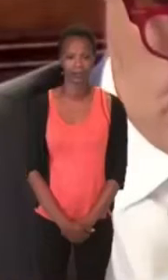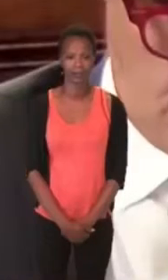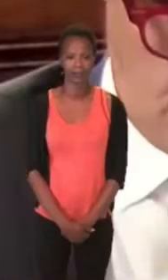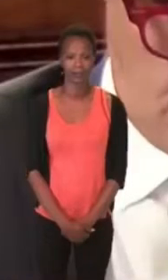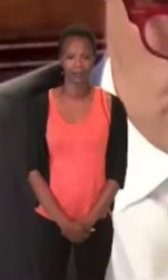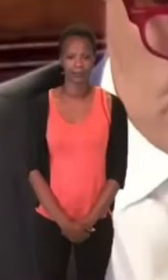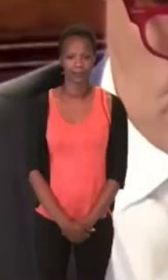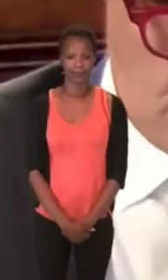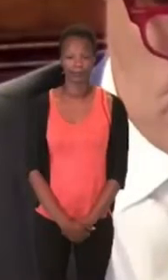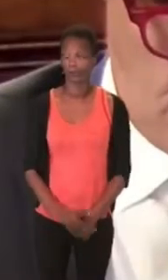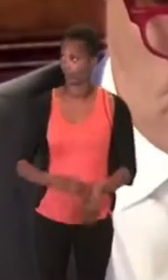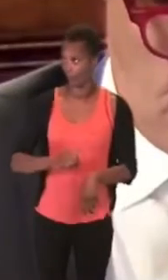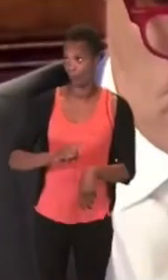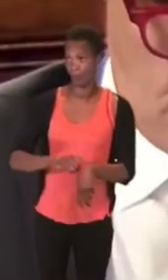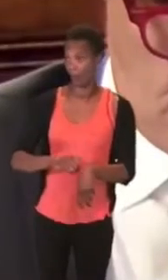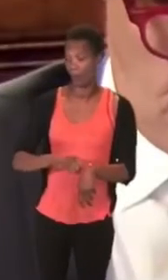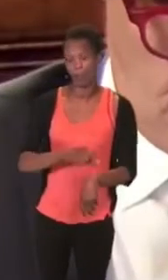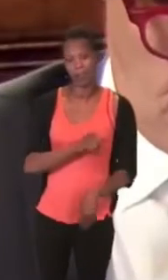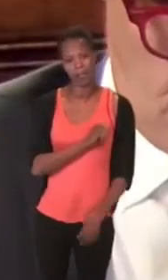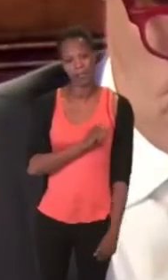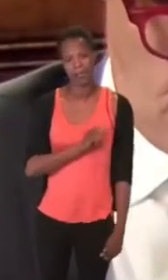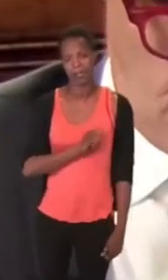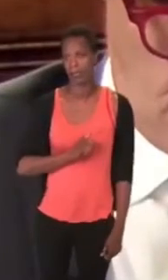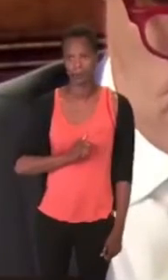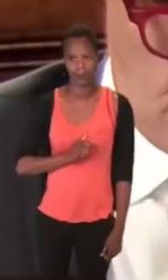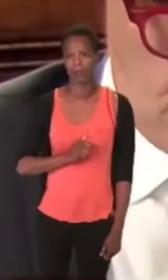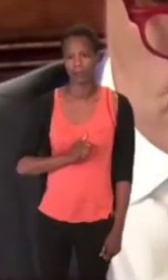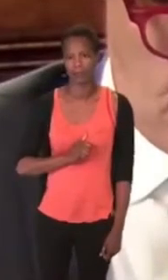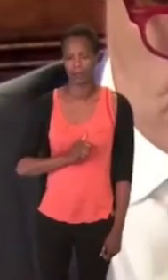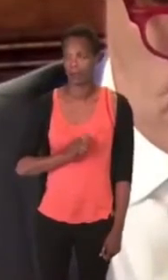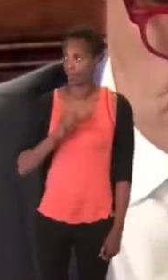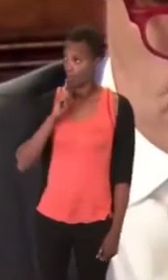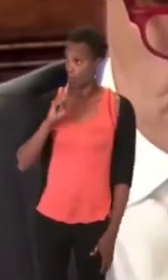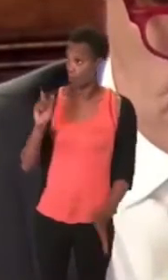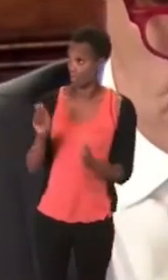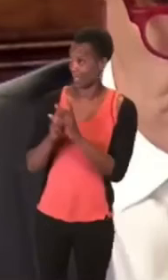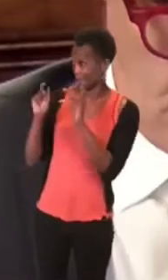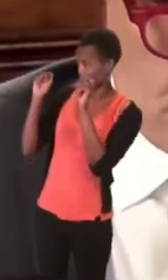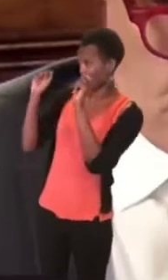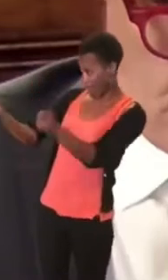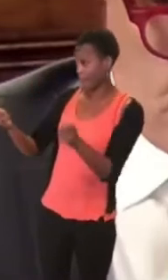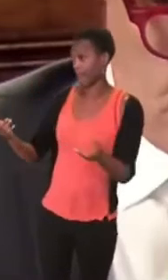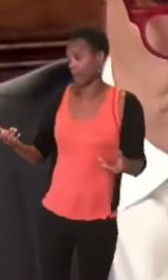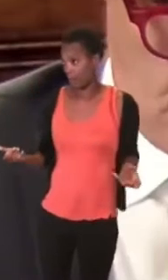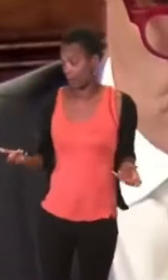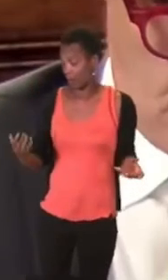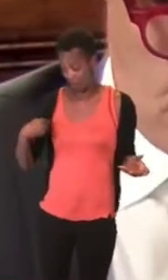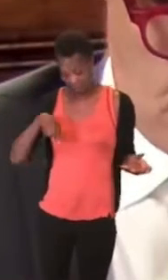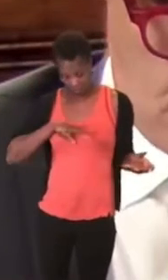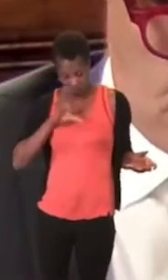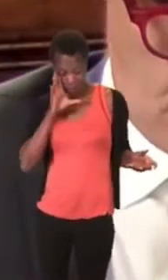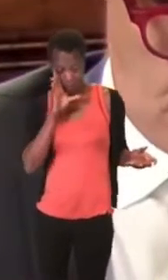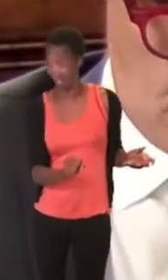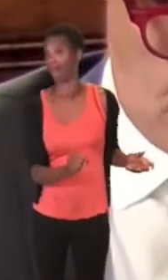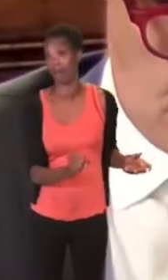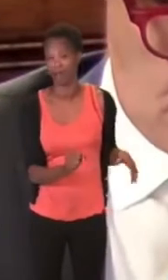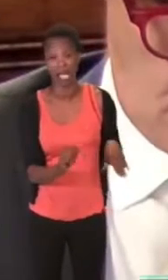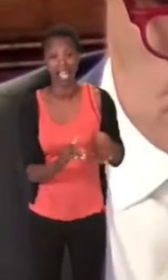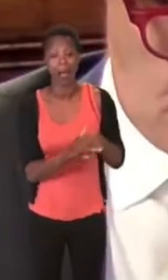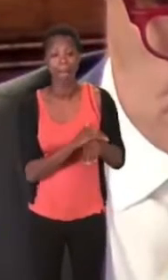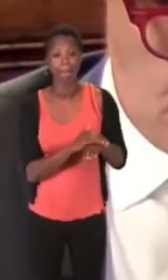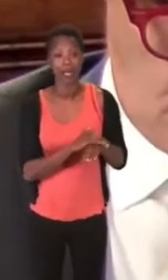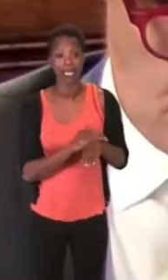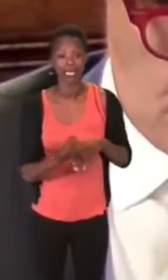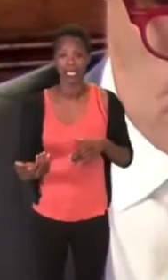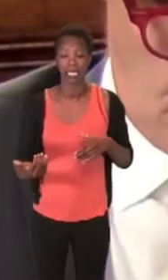Attal, nous assistons depuis votre avènement à un arrêt de la politique publique des